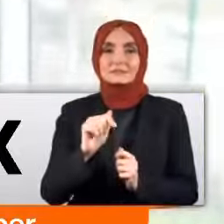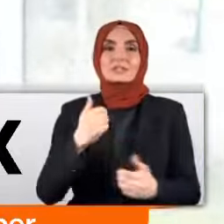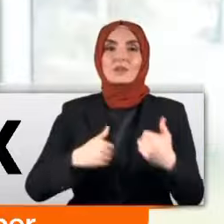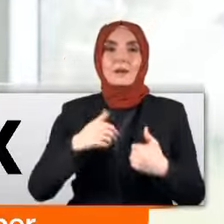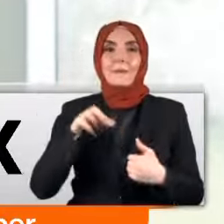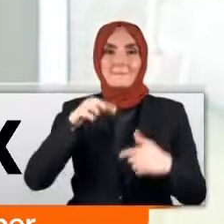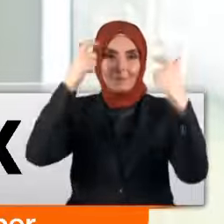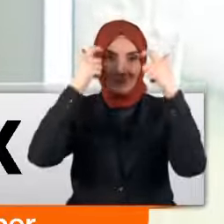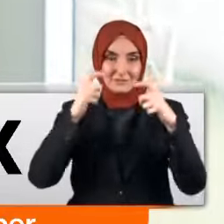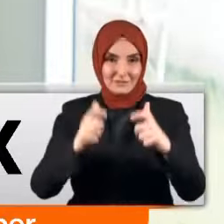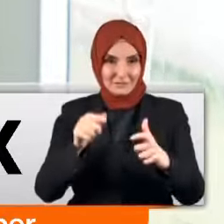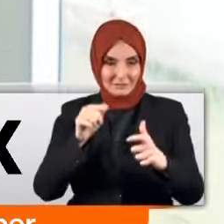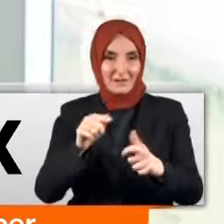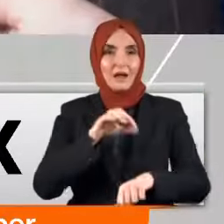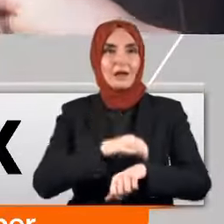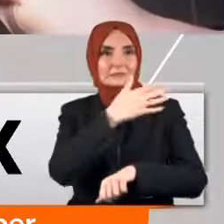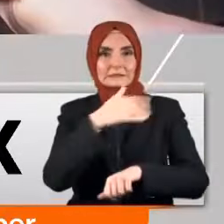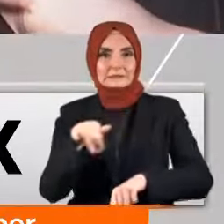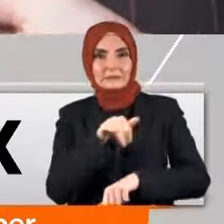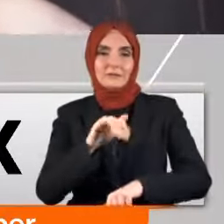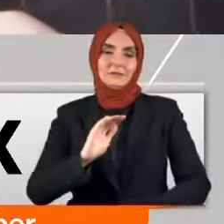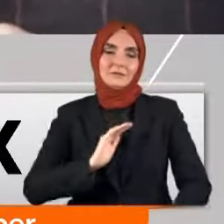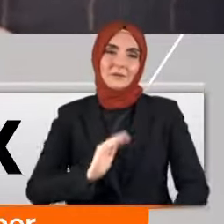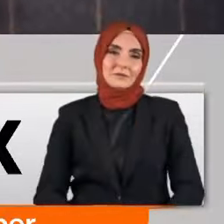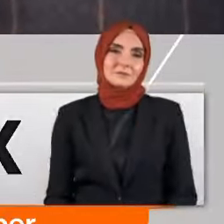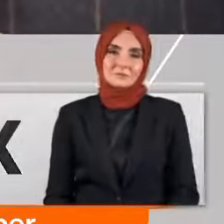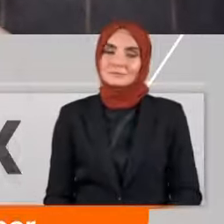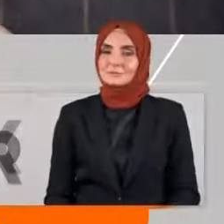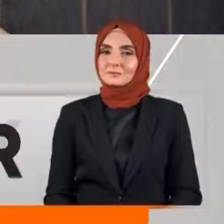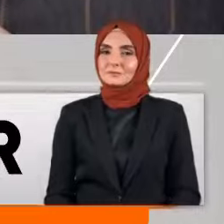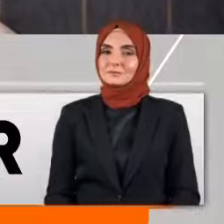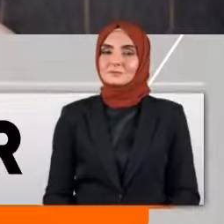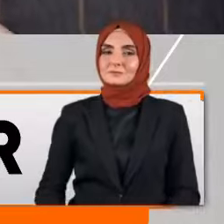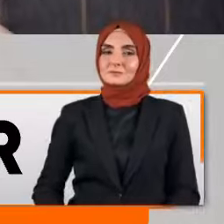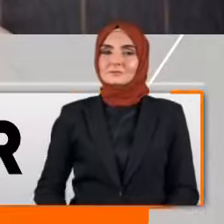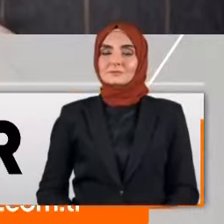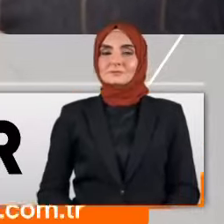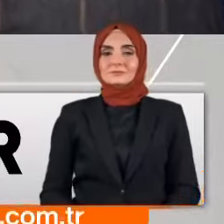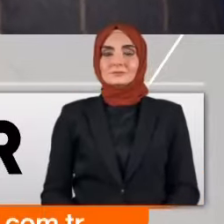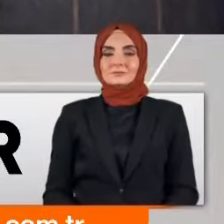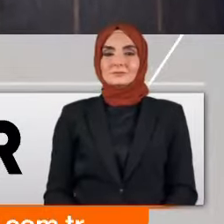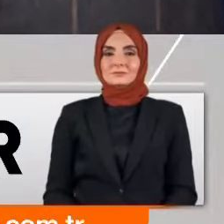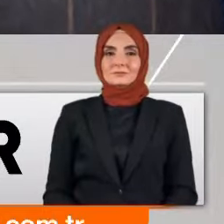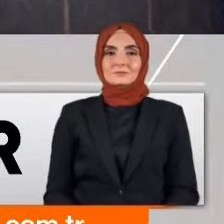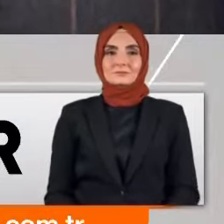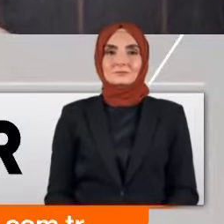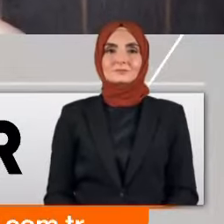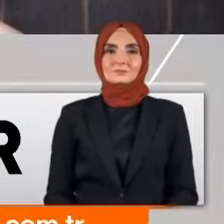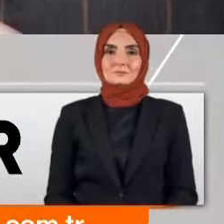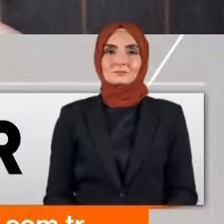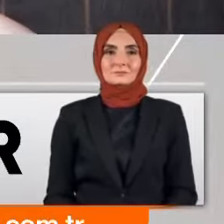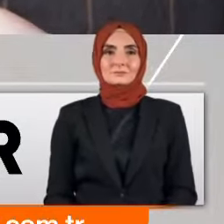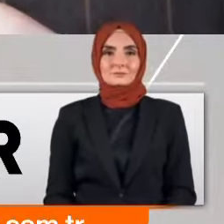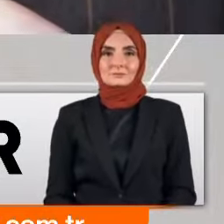hastanelerine direkt ulaşım sağlanabilecek. Belki en çok rağbet edilecek, kullanılacak olan durak orası